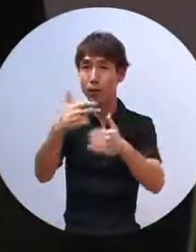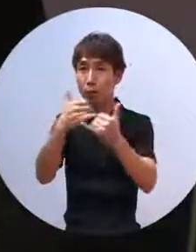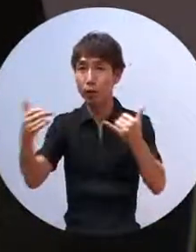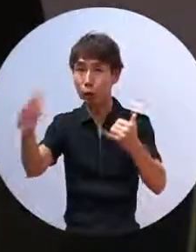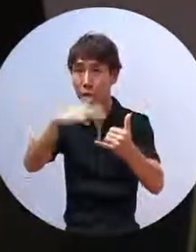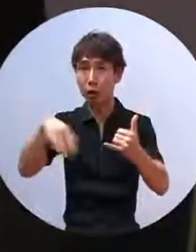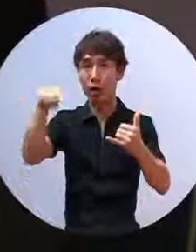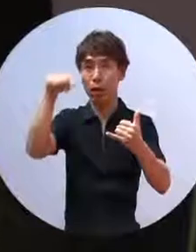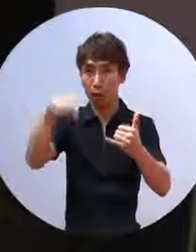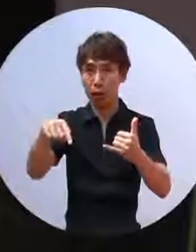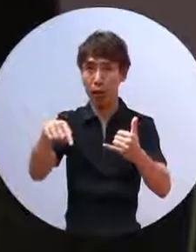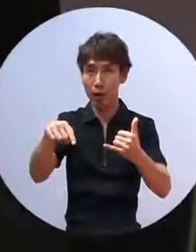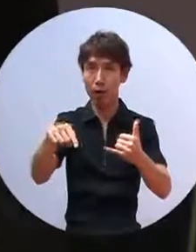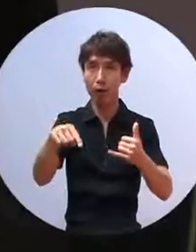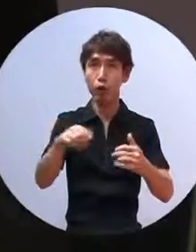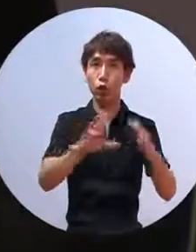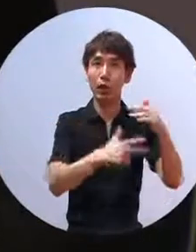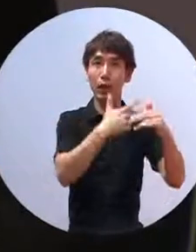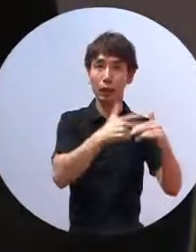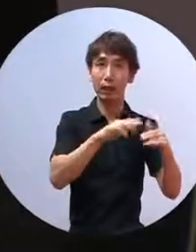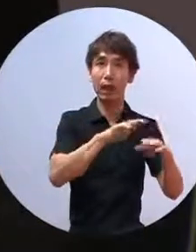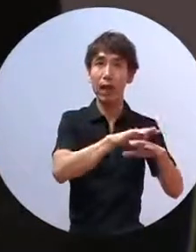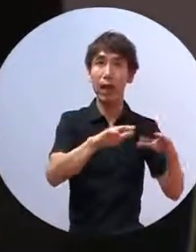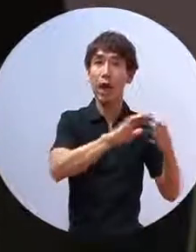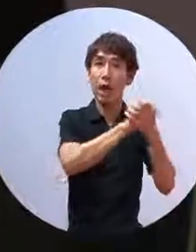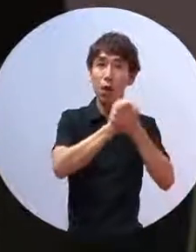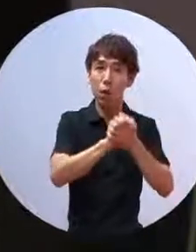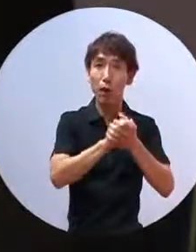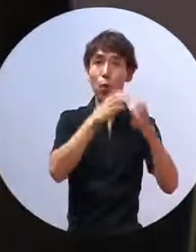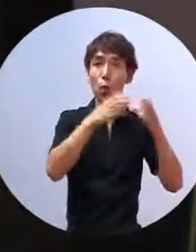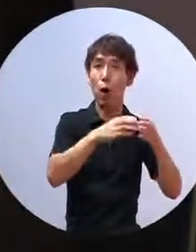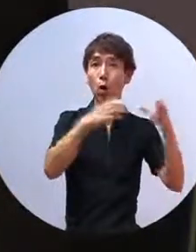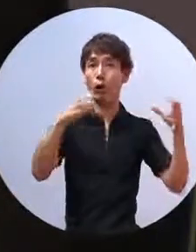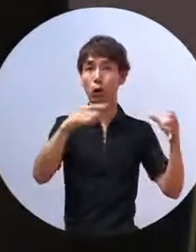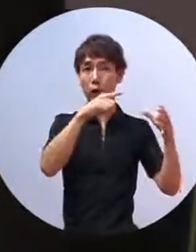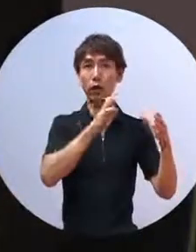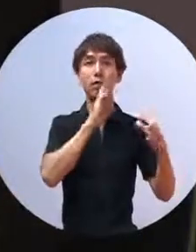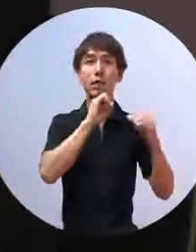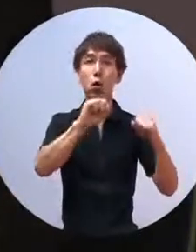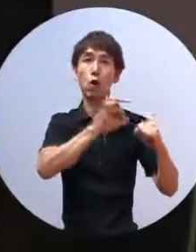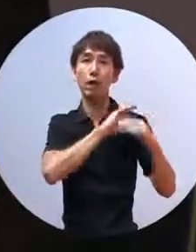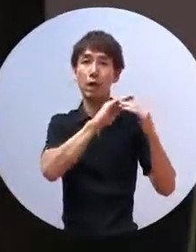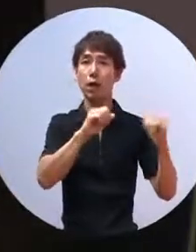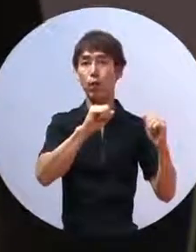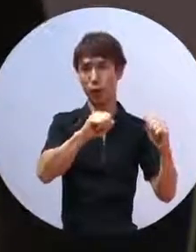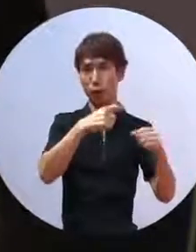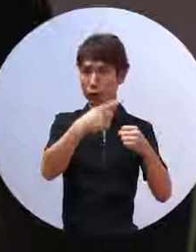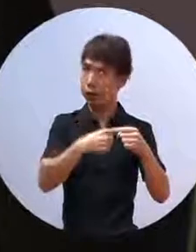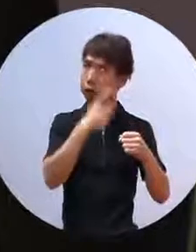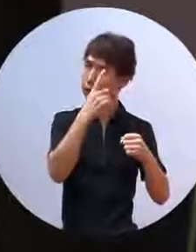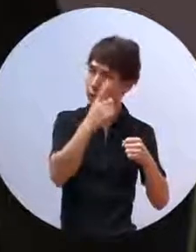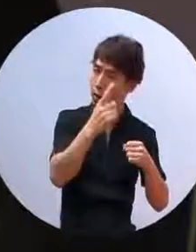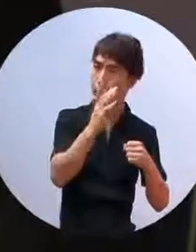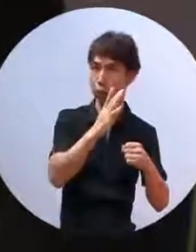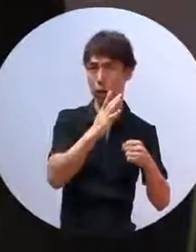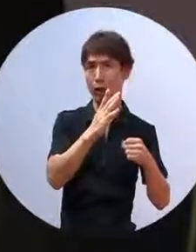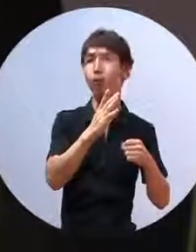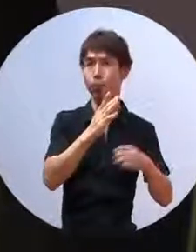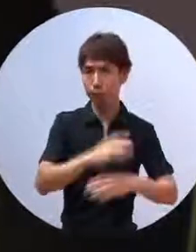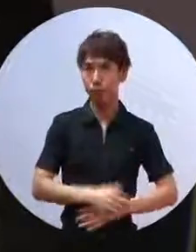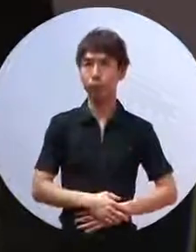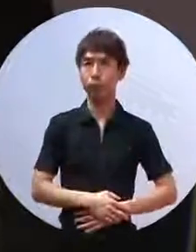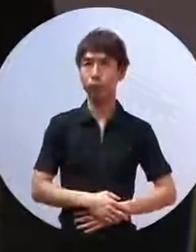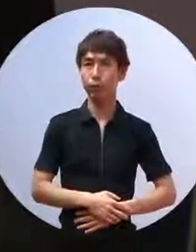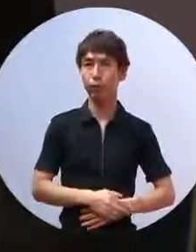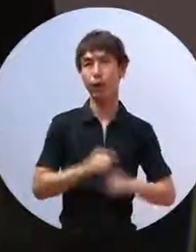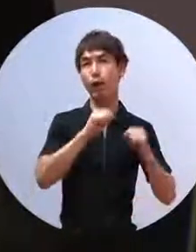が、藤沢市平和の輪を広げる実行委員会というのを作りまして、年に1回とか、いろんな